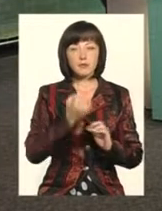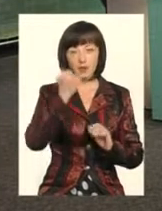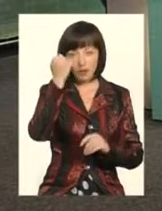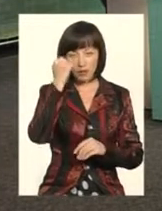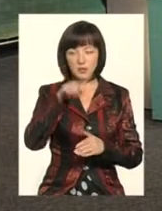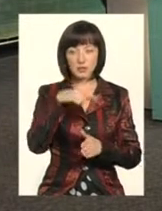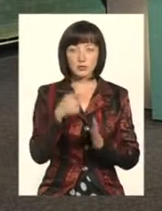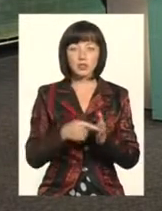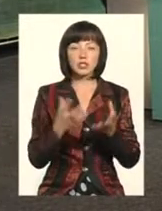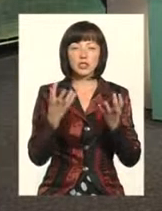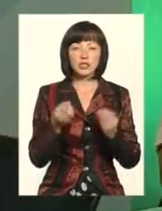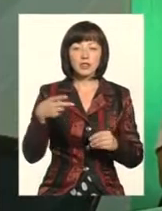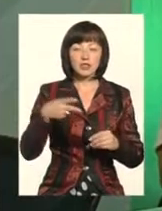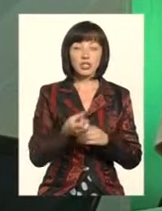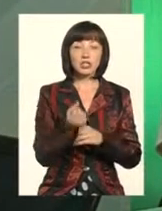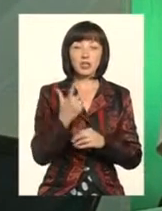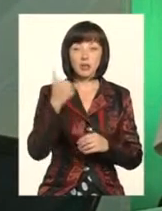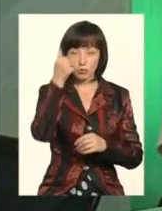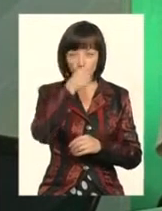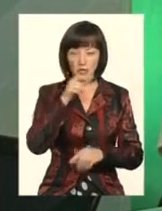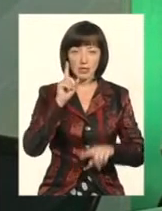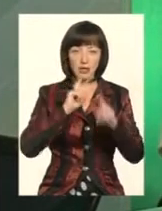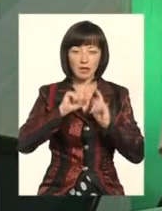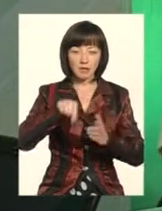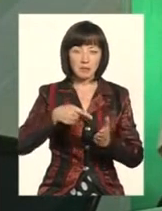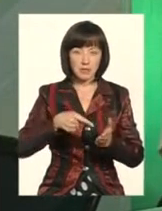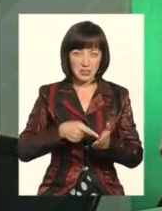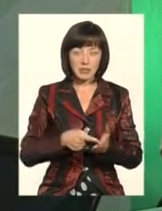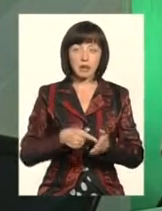запитання. Ще в 2013 році в сесії міської ради